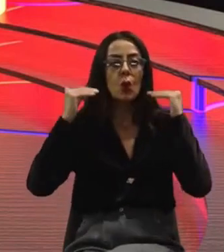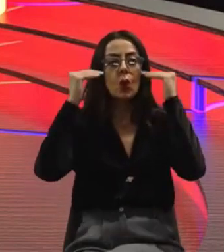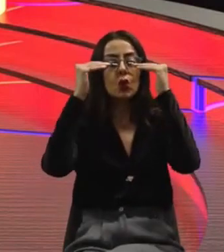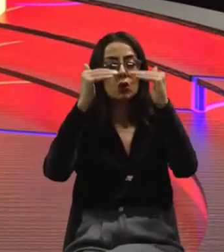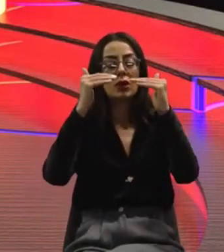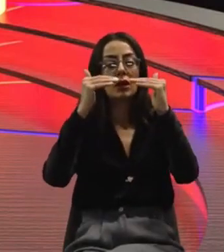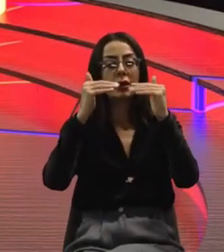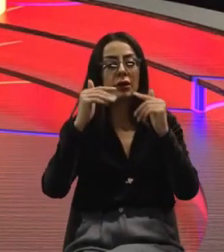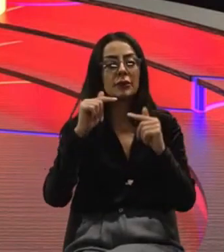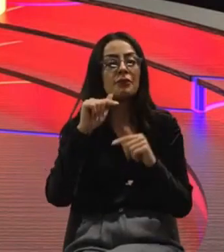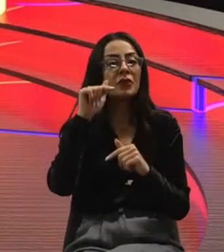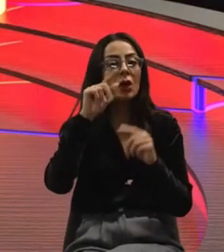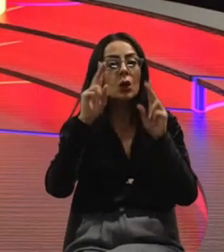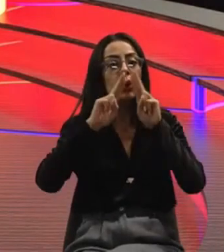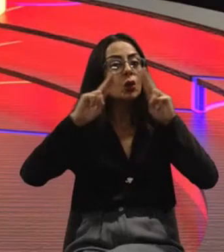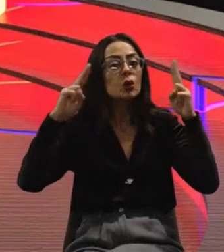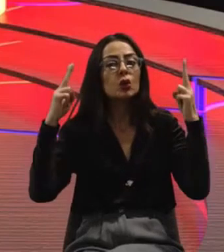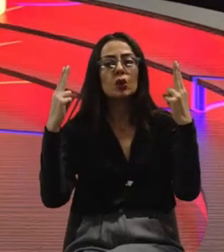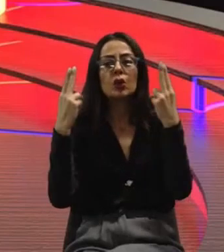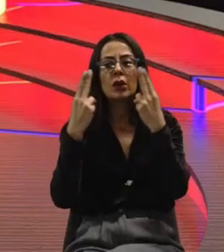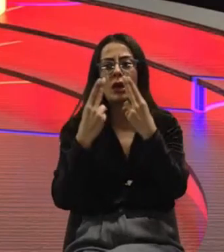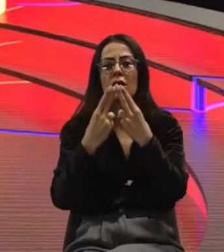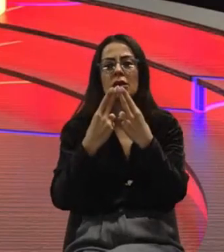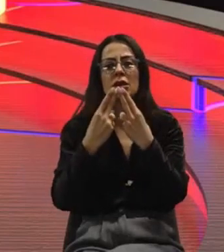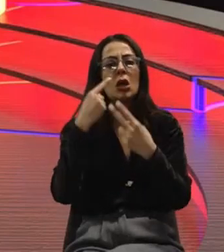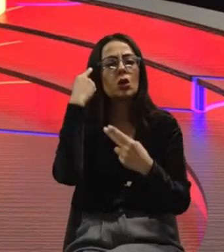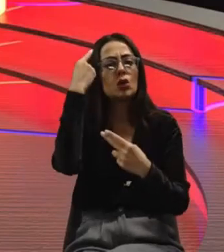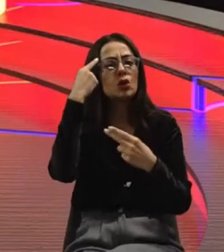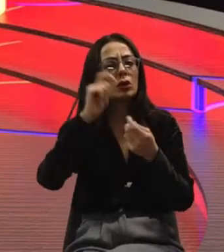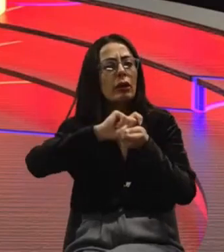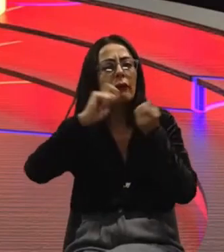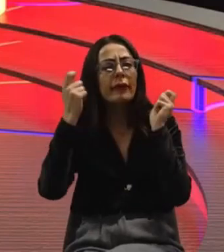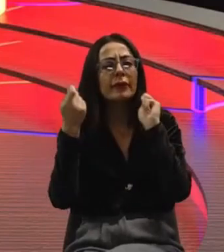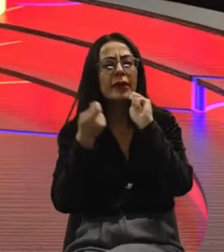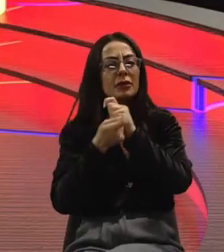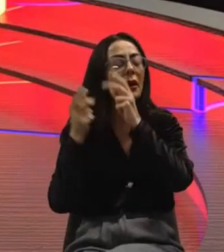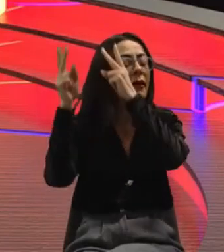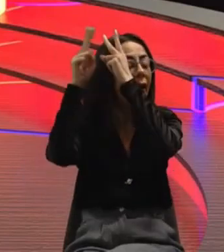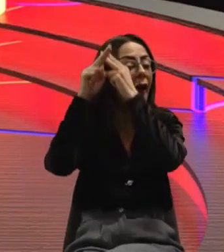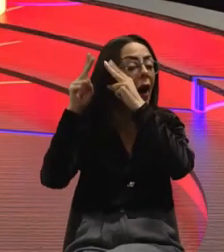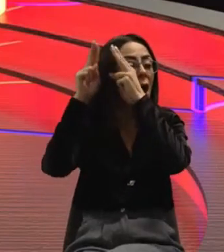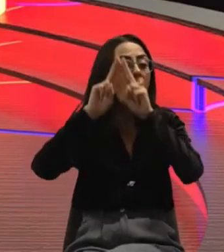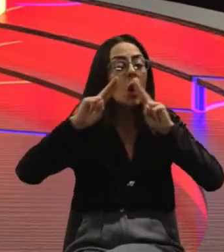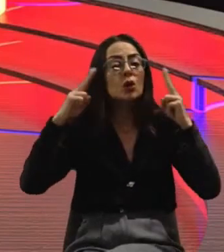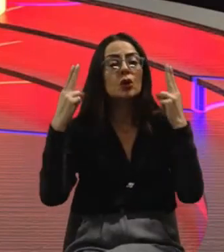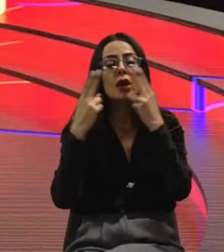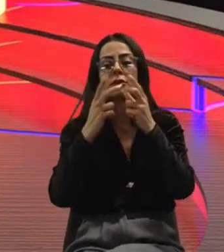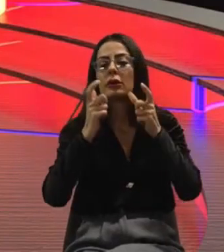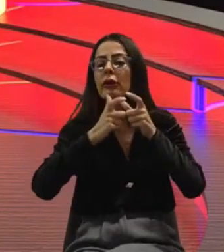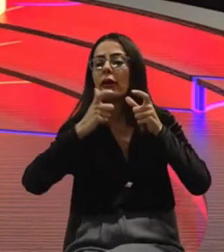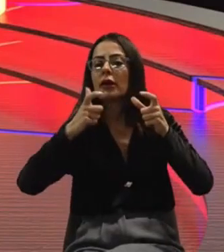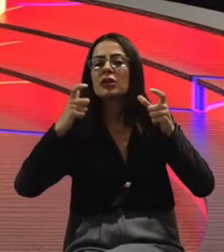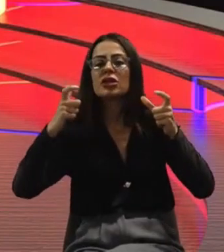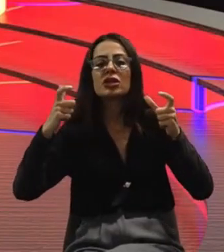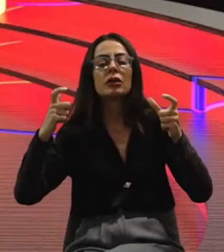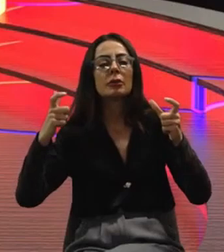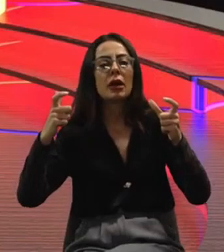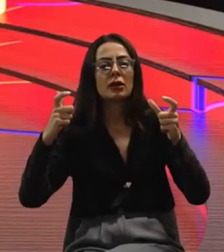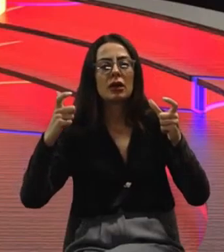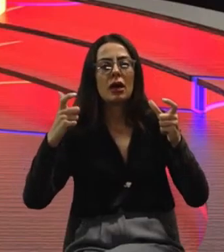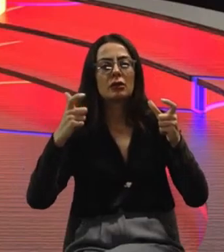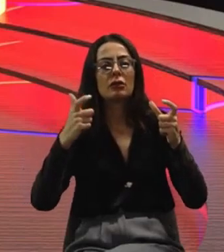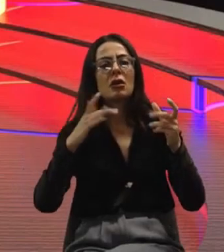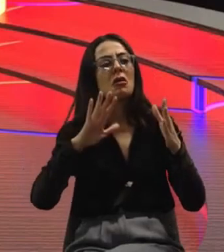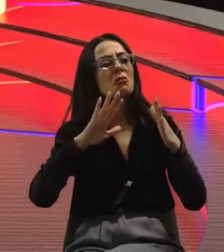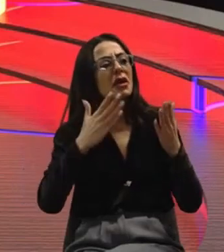arttırmada dünyanızı videomuz geniş etmeden hayal dünyamız geniş etmeden herhangi bir işi çok yaklaşan